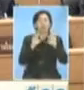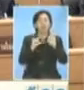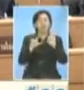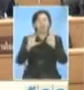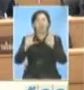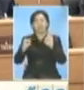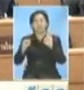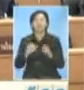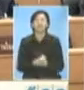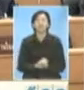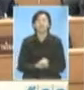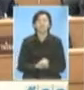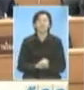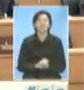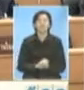า